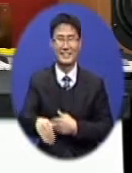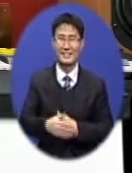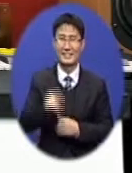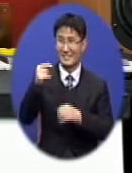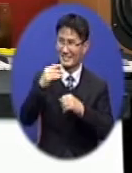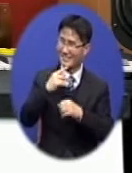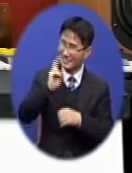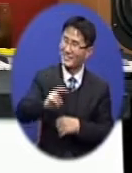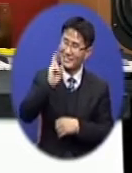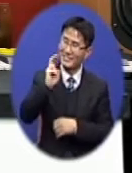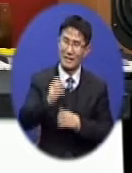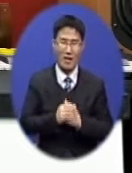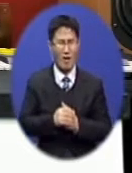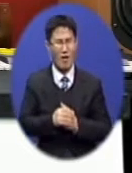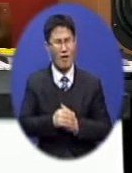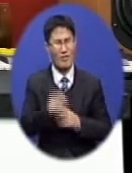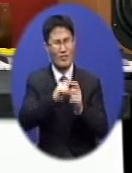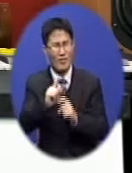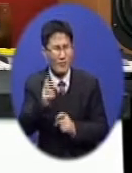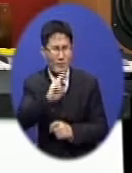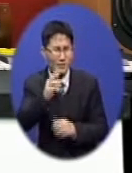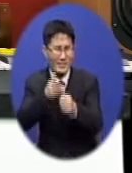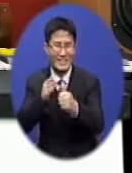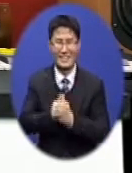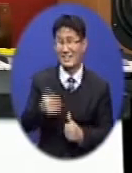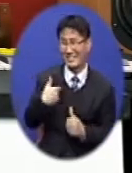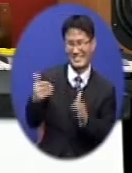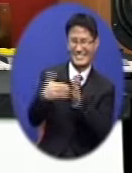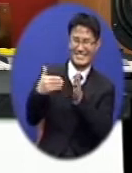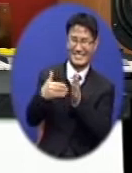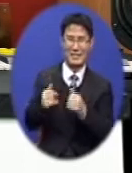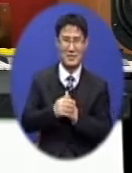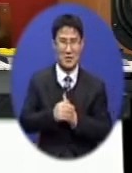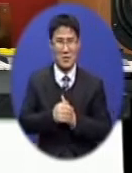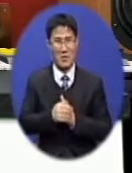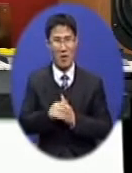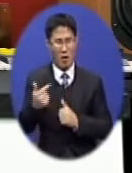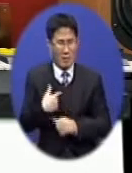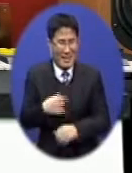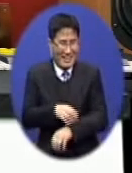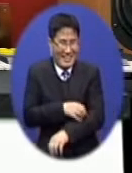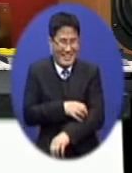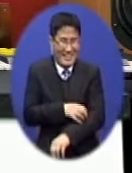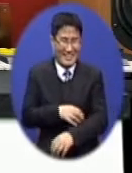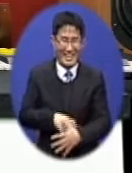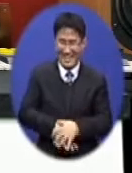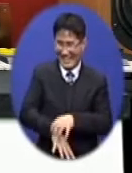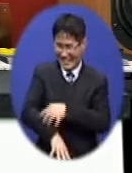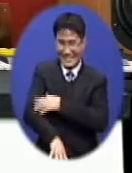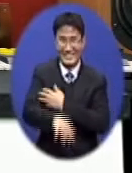이렇게 부르는 거지. 이야, 좀 더 들려줘요. 아, 아니, 여기까지만. 예. 이야, 그냥 막 요 온몸이 그냥.